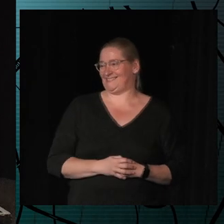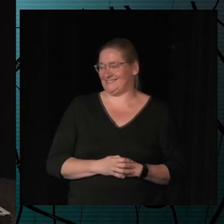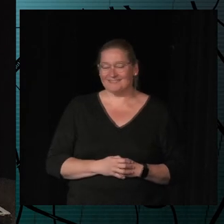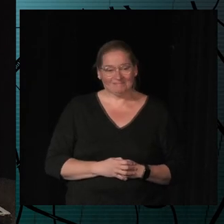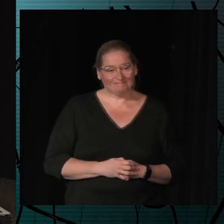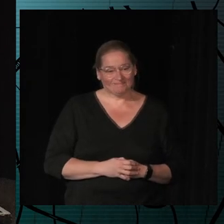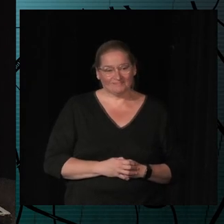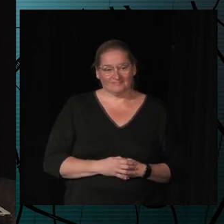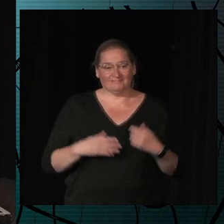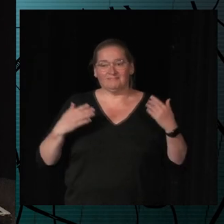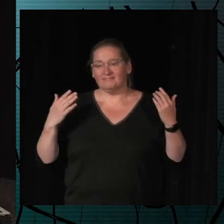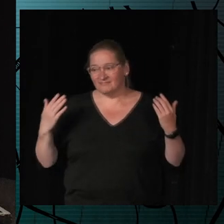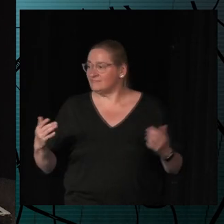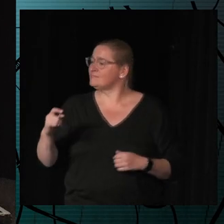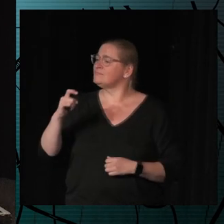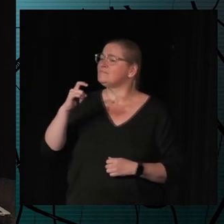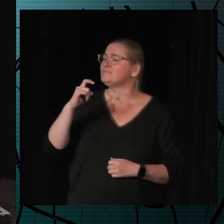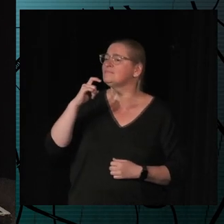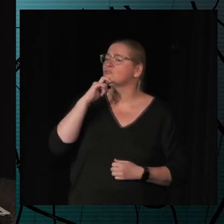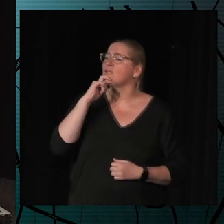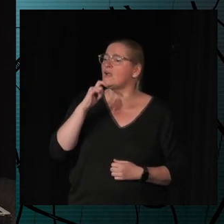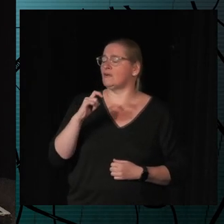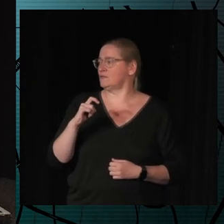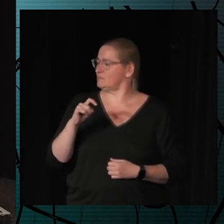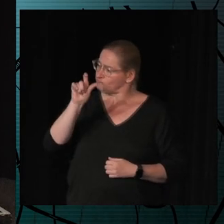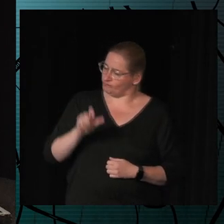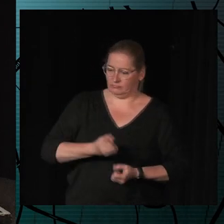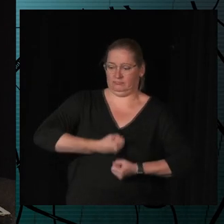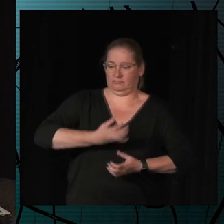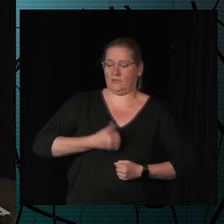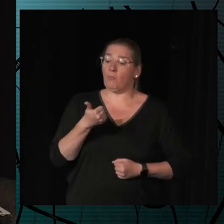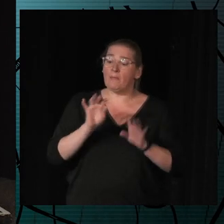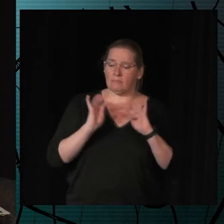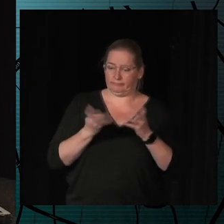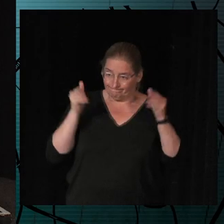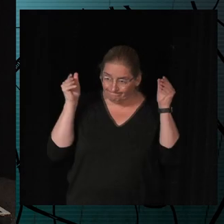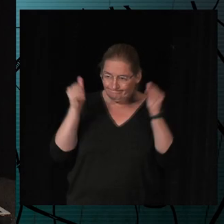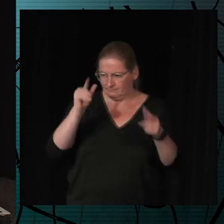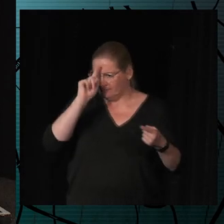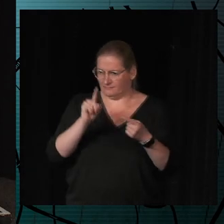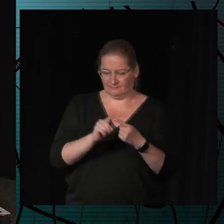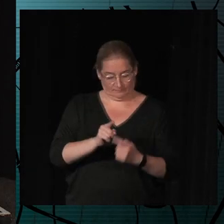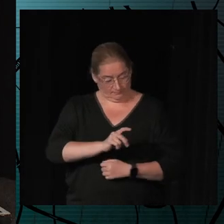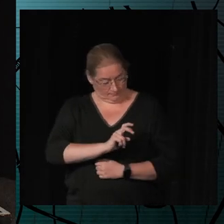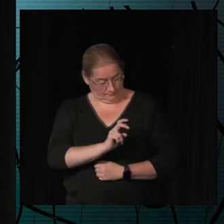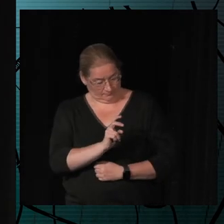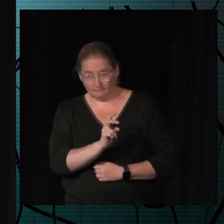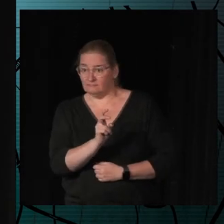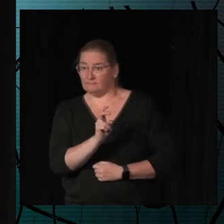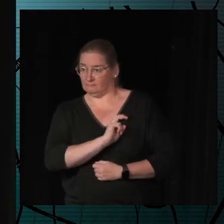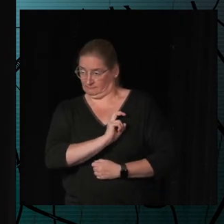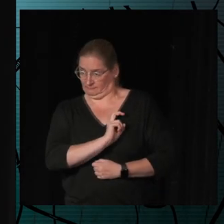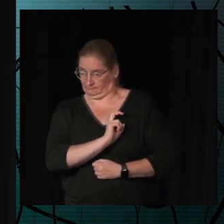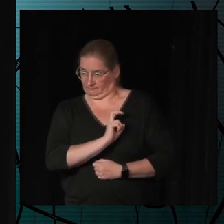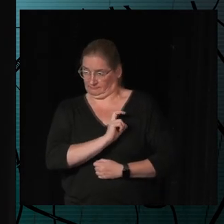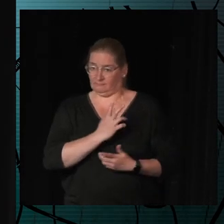bon donc comme l'a dit Michel André la première table ronde va se focaliser sur les esthétiques de la la peur et leur épuisement éventuel